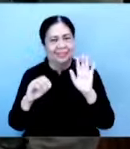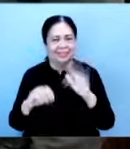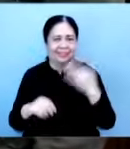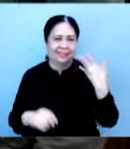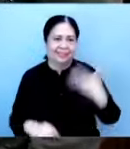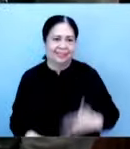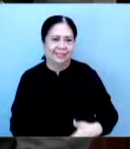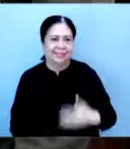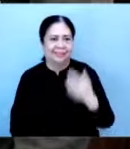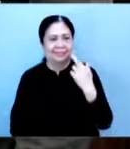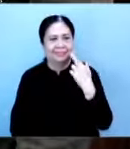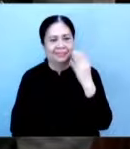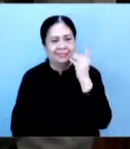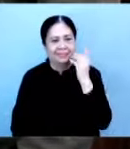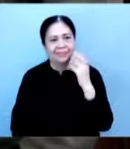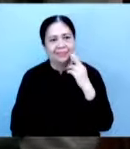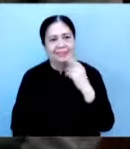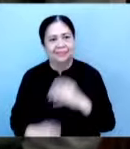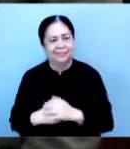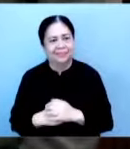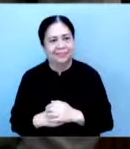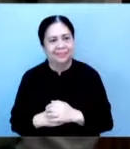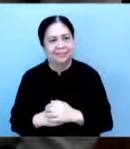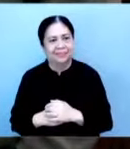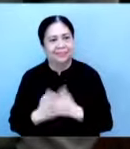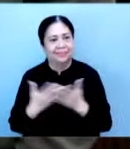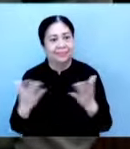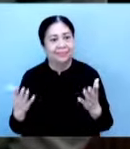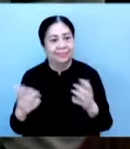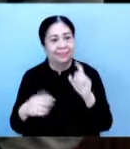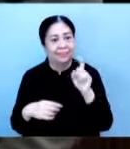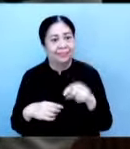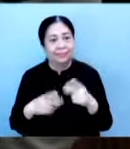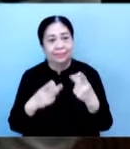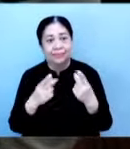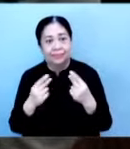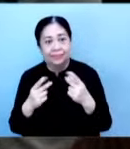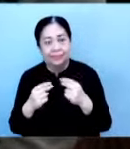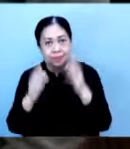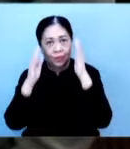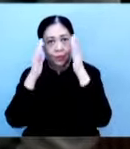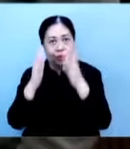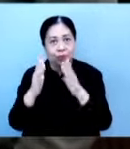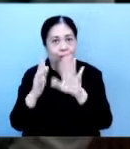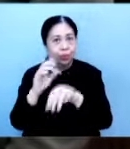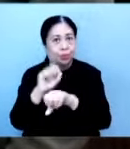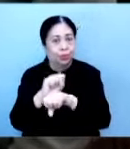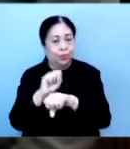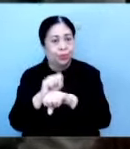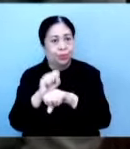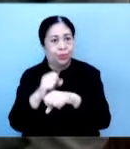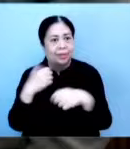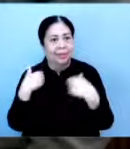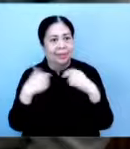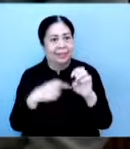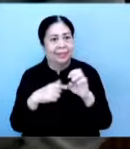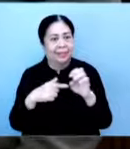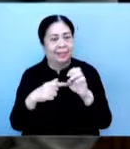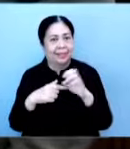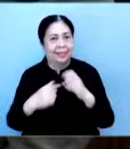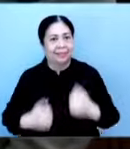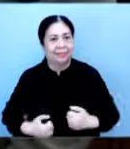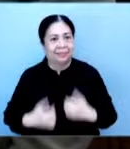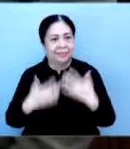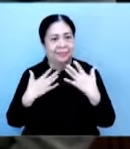sian mismo yan Mama dims ang isang dapat gawin eh Focus lang sa mga gawah at magbaon ng extra inspiration at